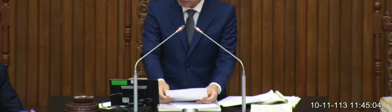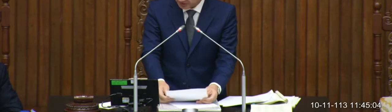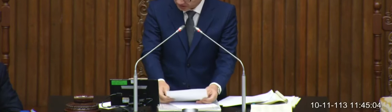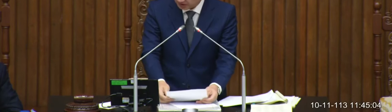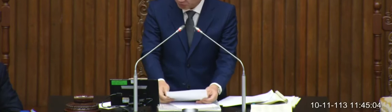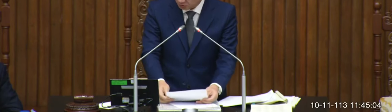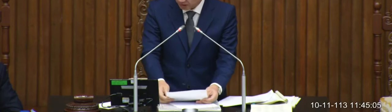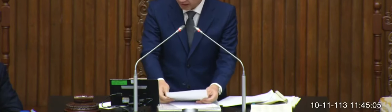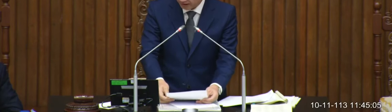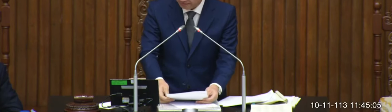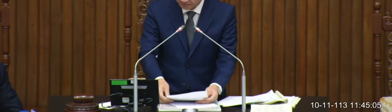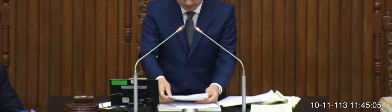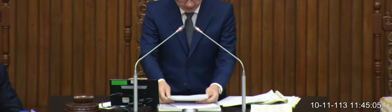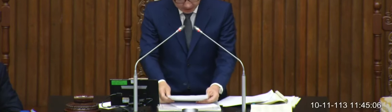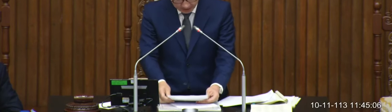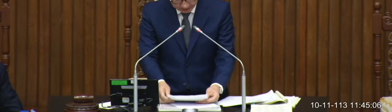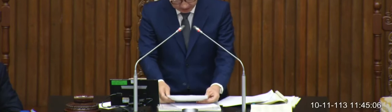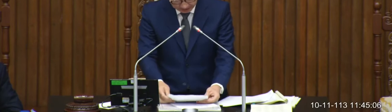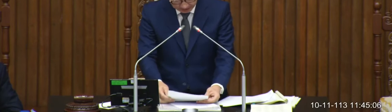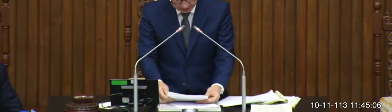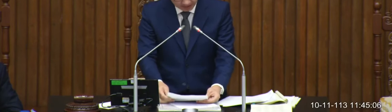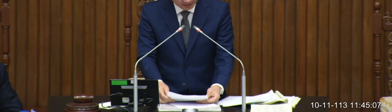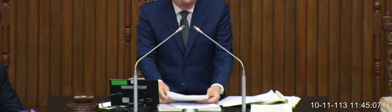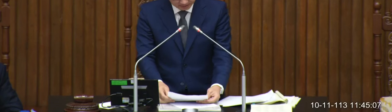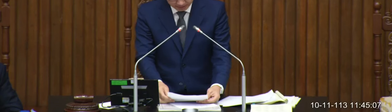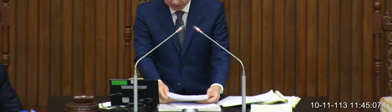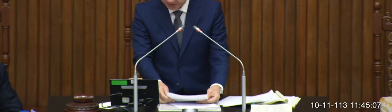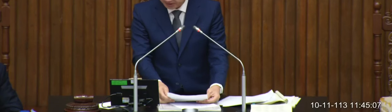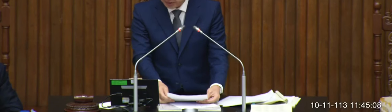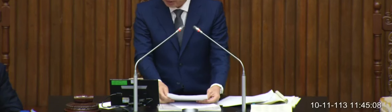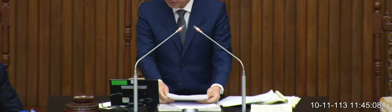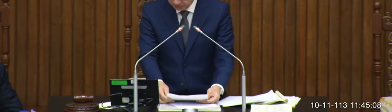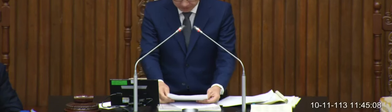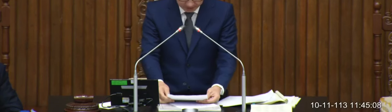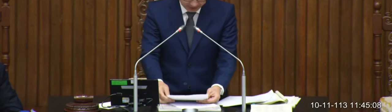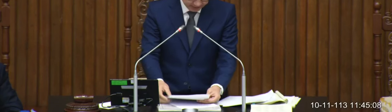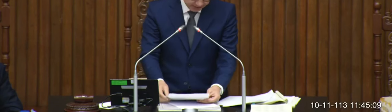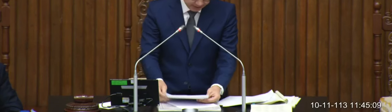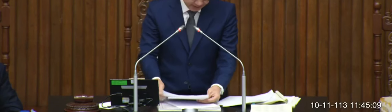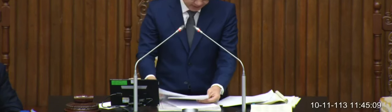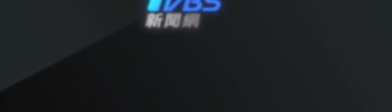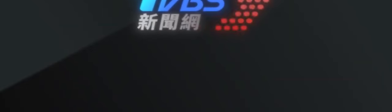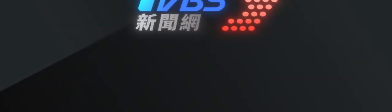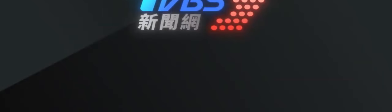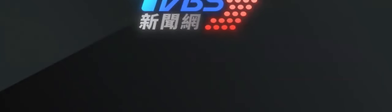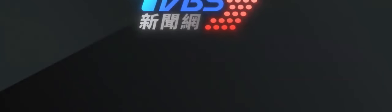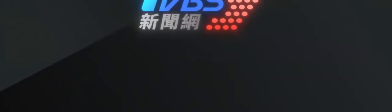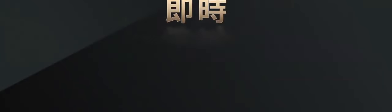政院能够优先协助啊。好，谢谢严委，谢谢卓院长。